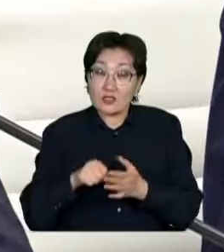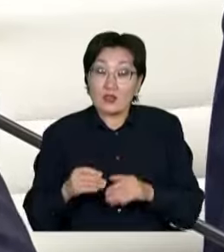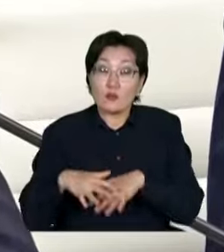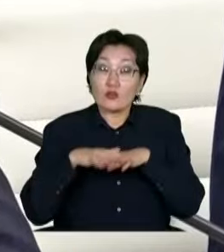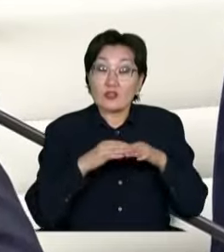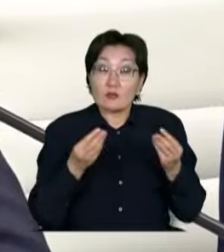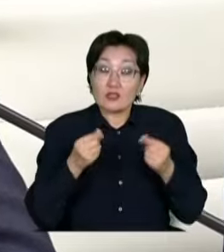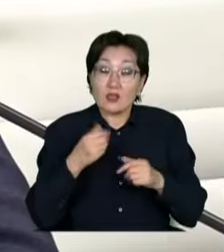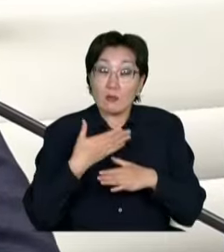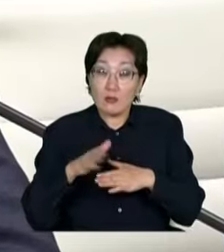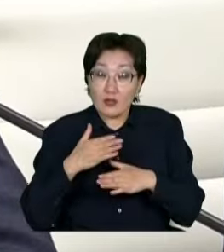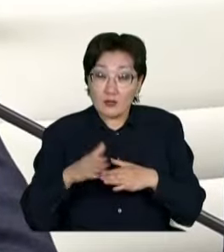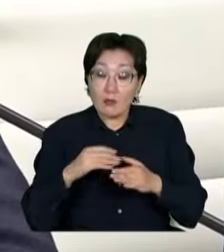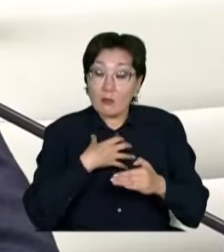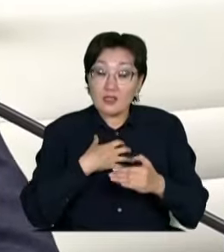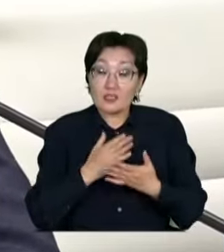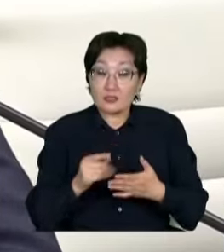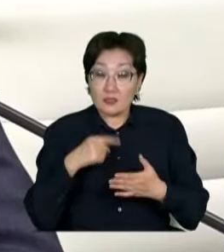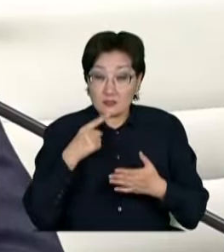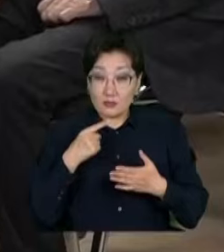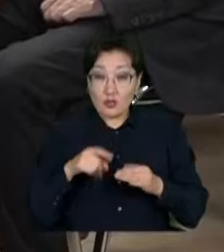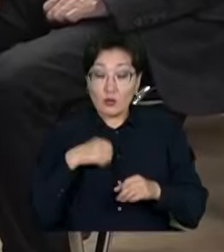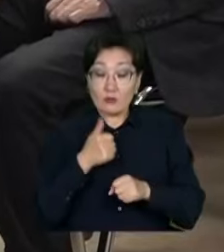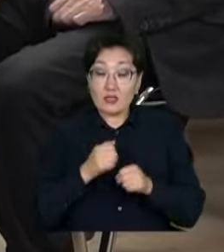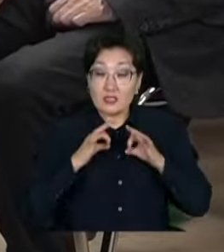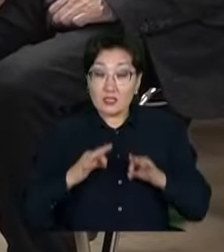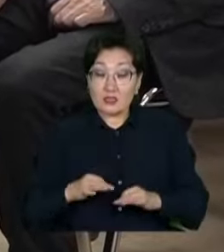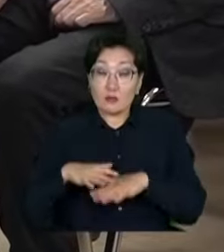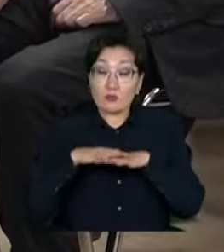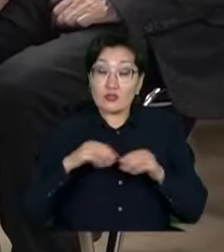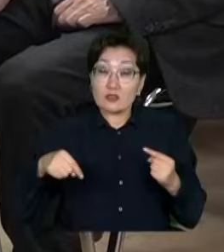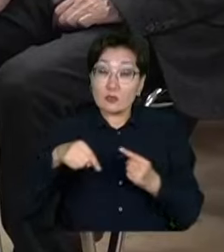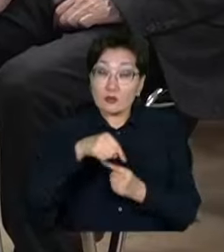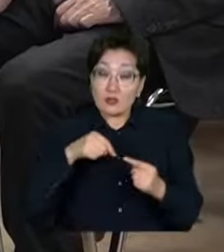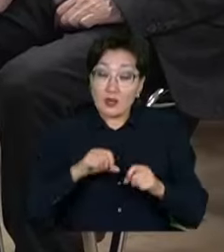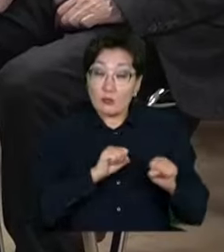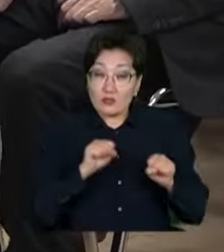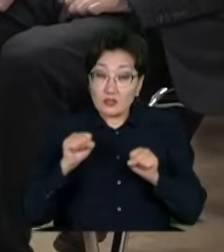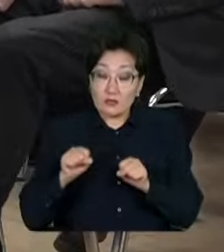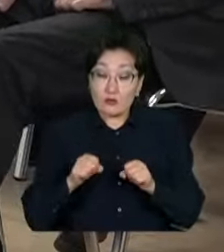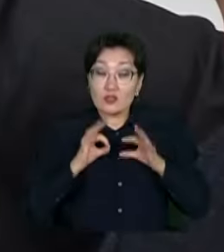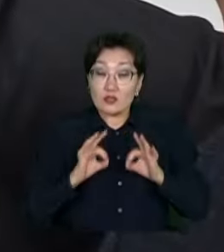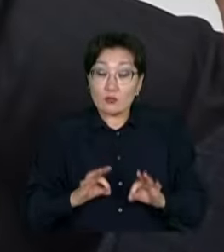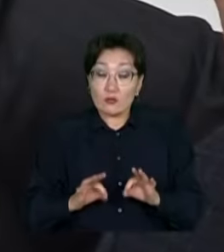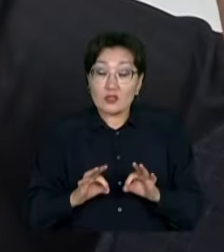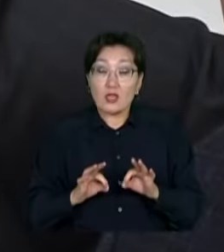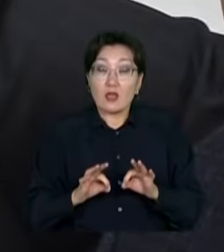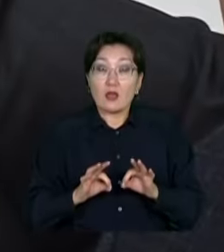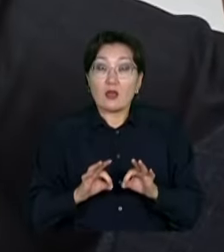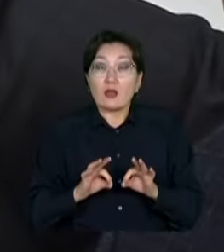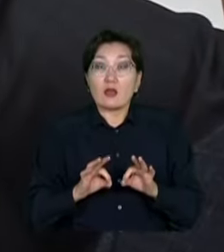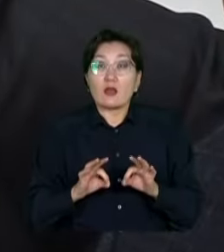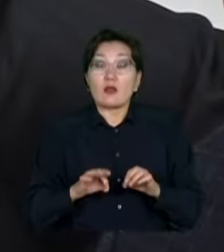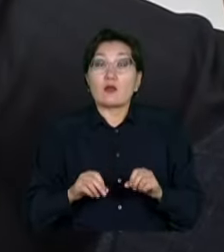инвестиция тартудың маңызды екенін айтқан еді. Бұл ретте бас прокуратура инвесторларды қорғау бойынша прокурорлық сүзгі жобасын жүзеге асырып